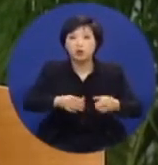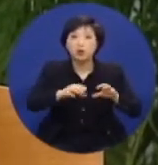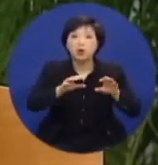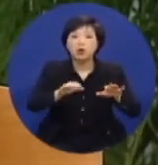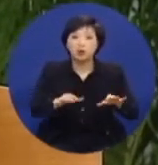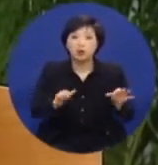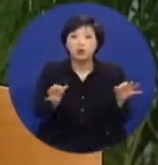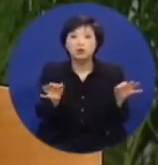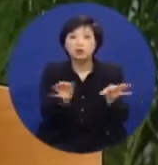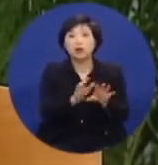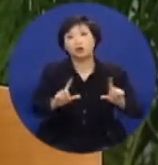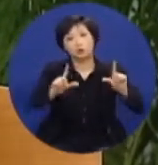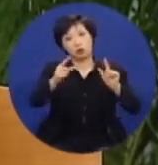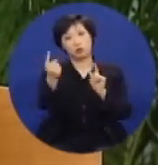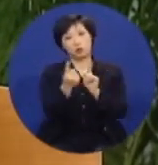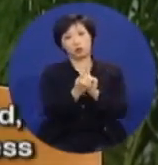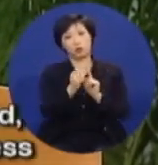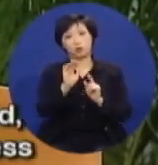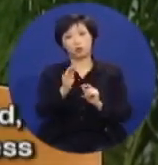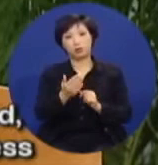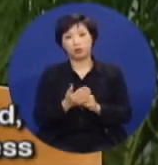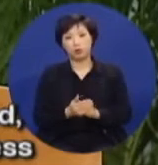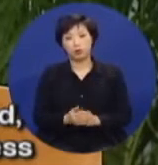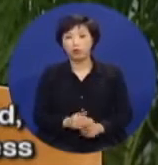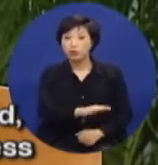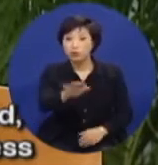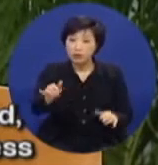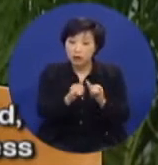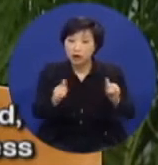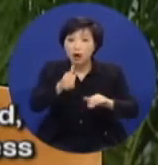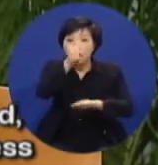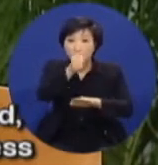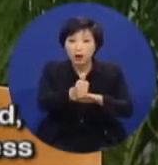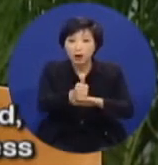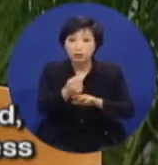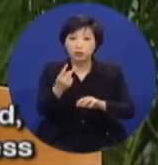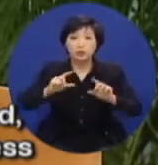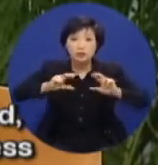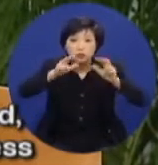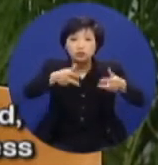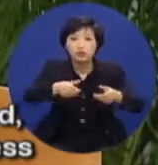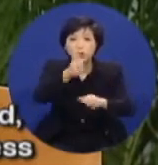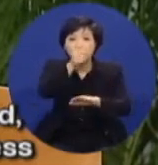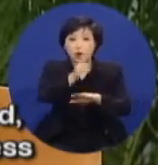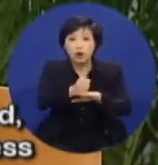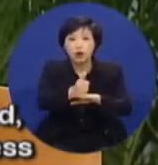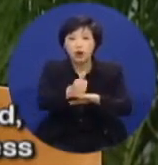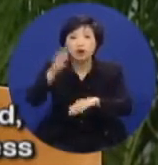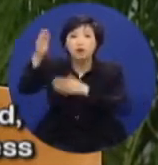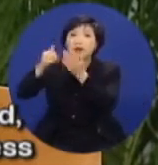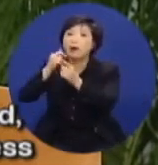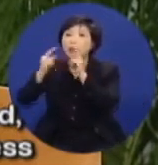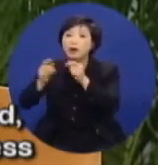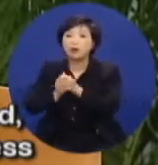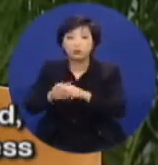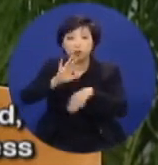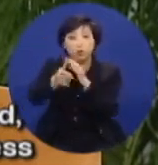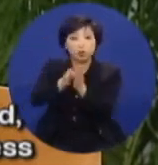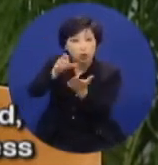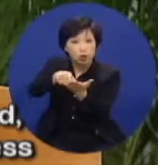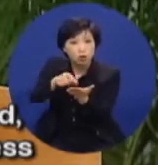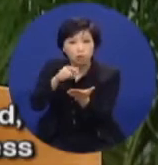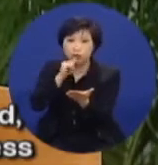온다 아 인간의 총 말 친구의 정말 하나님 말씀에 기록된 바와